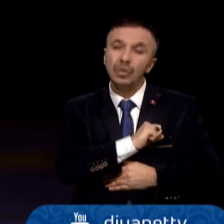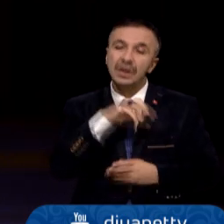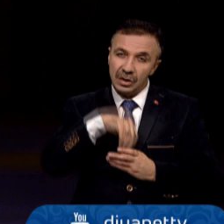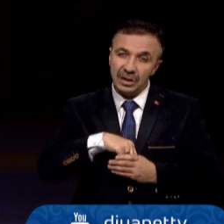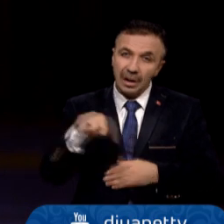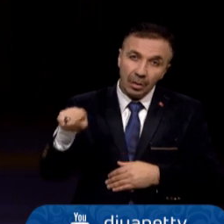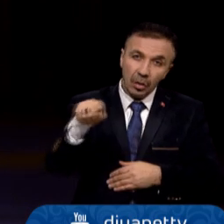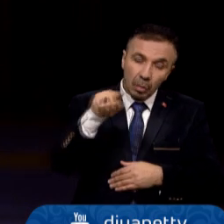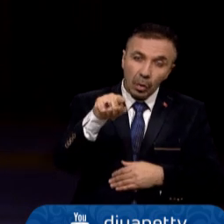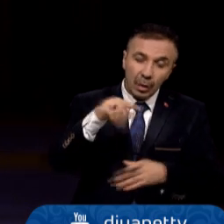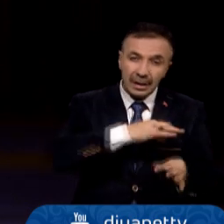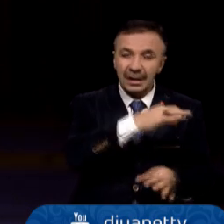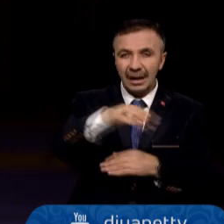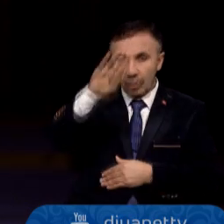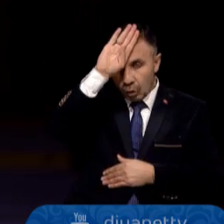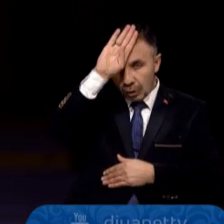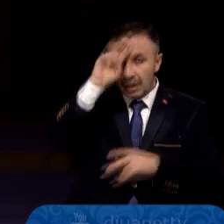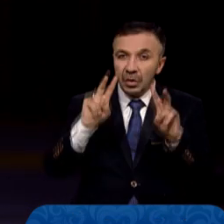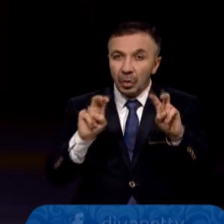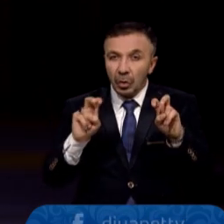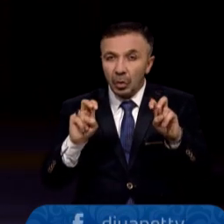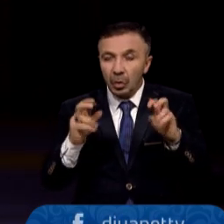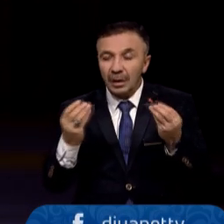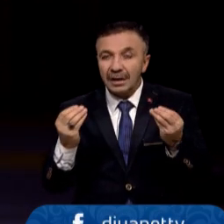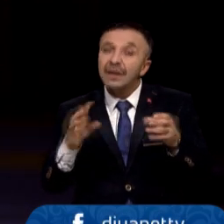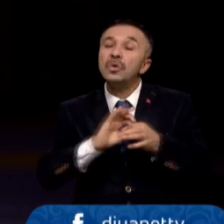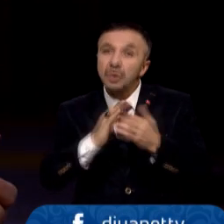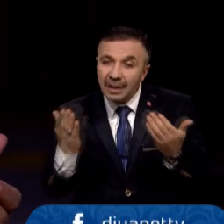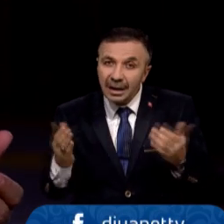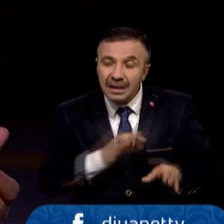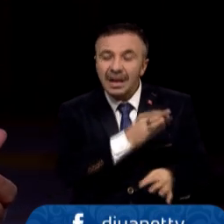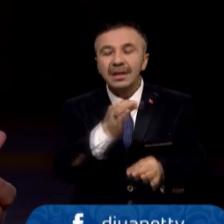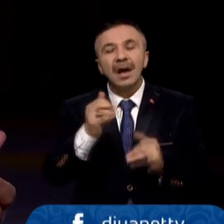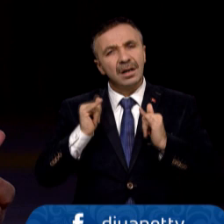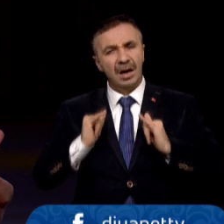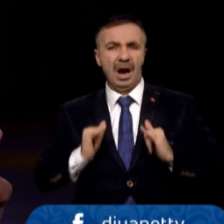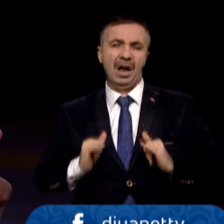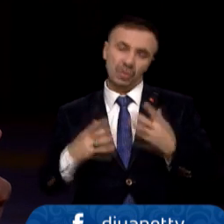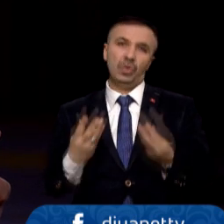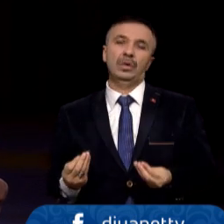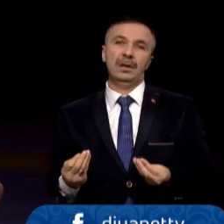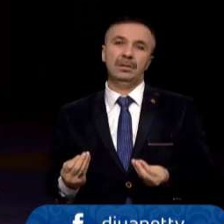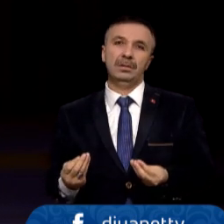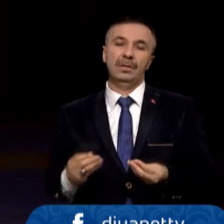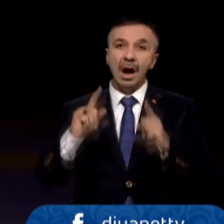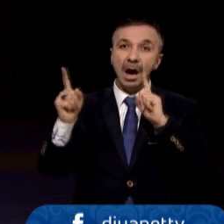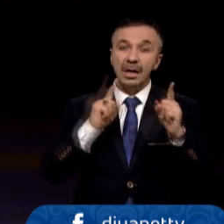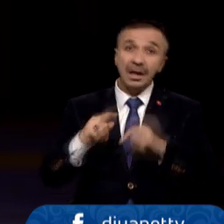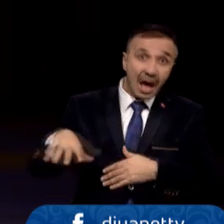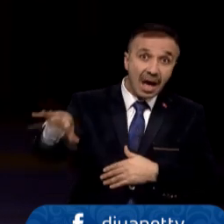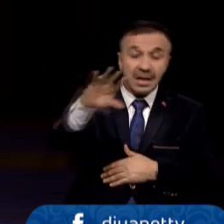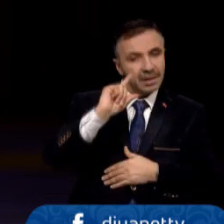bu insanların hukuki problemlerini çözerler ve insanlar rahat bir nefes alır